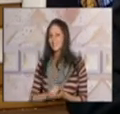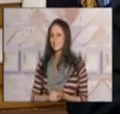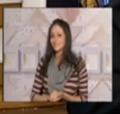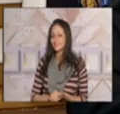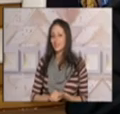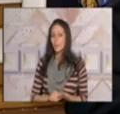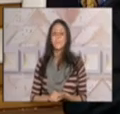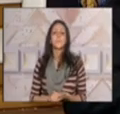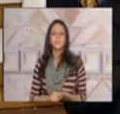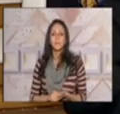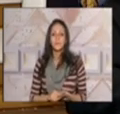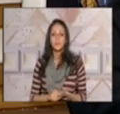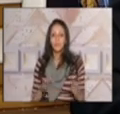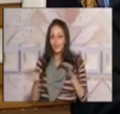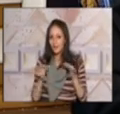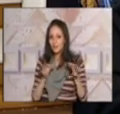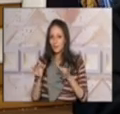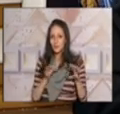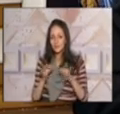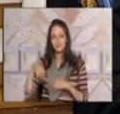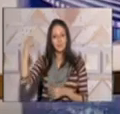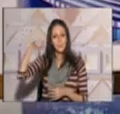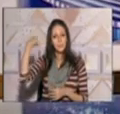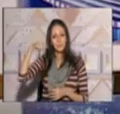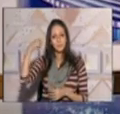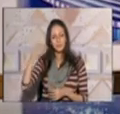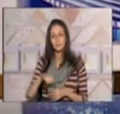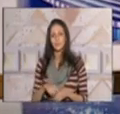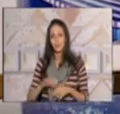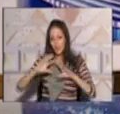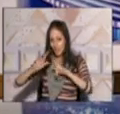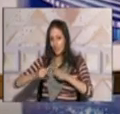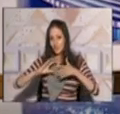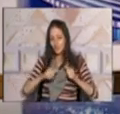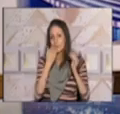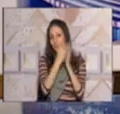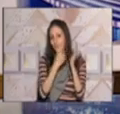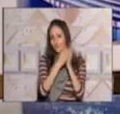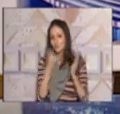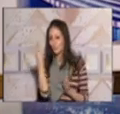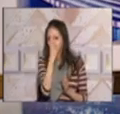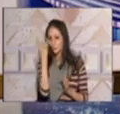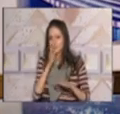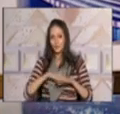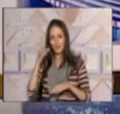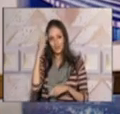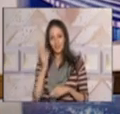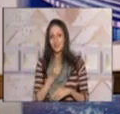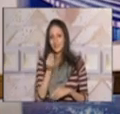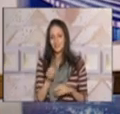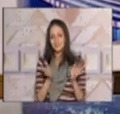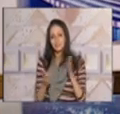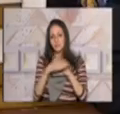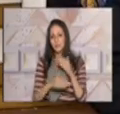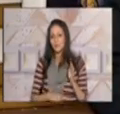المهندس خالد مصطفى، الوكيل الدائم لوزارة التخطيط والتنمية الاقتصادية والمشرف العام على جائزة التميز الحكومي. بشكرك يا فندم.